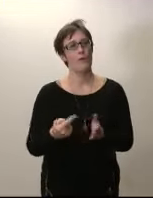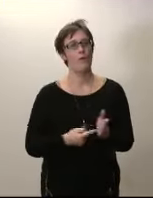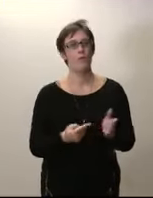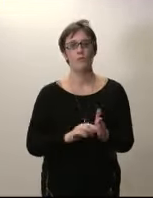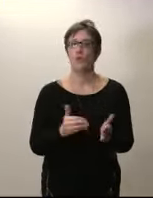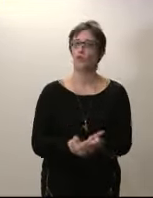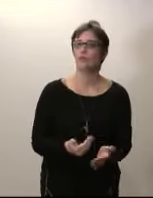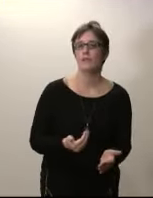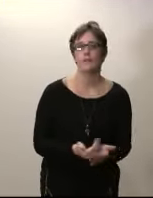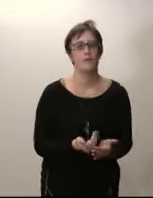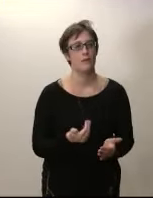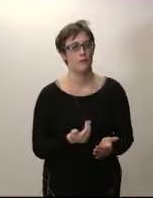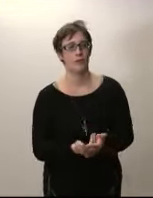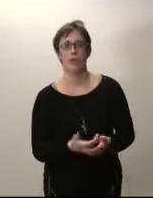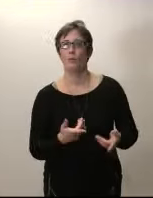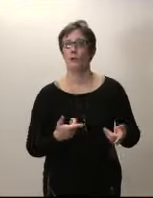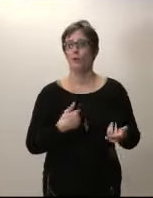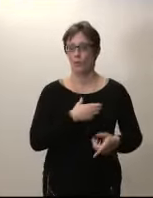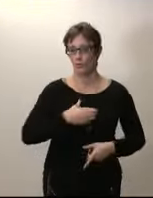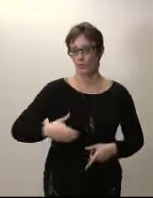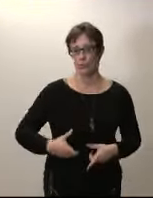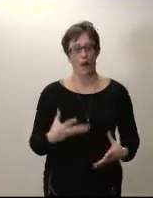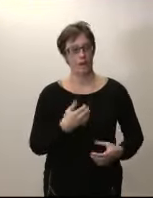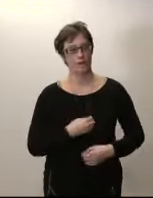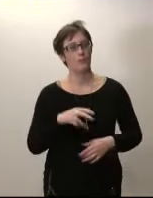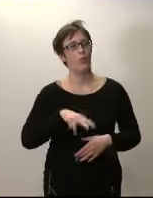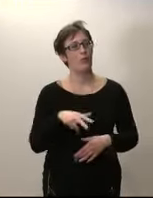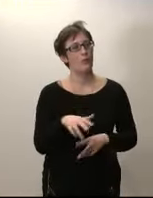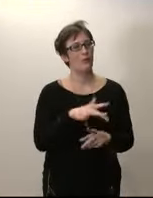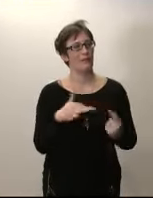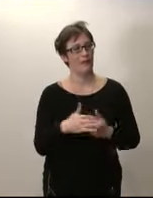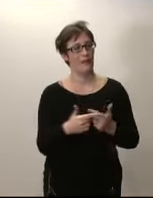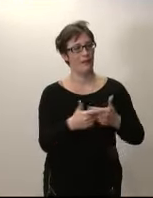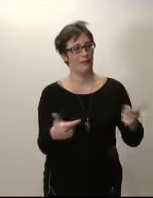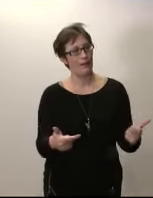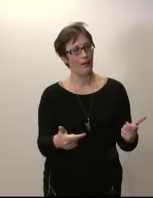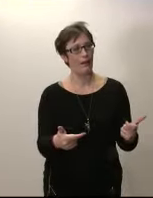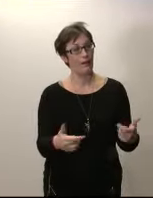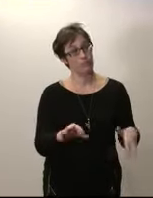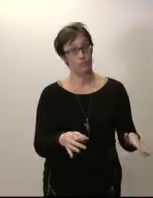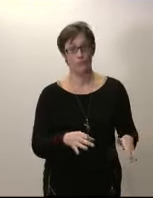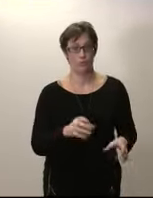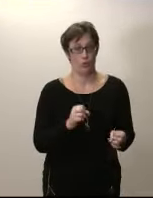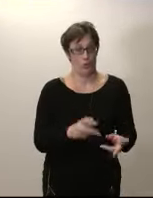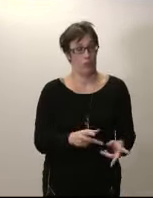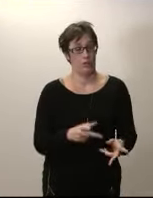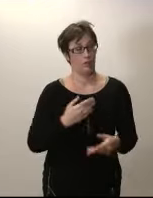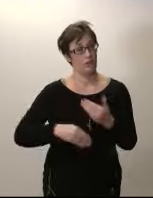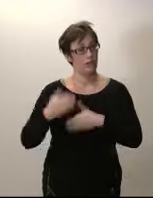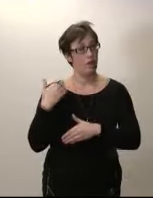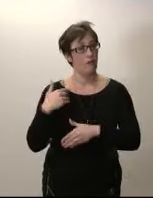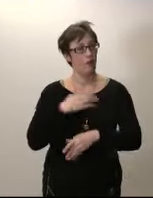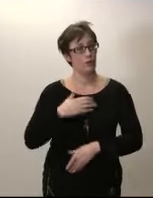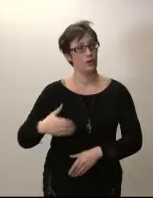de montrer qu'elle n'est pas hostile au logement social. Ben écoutez, c'est très bien, nous en prenons acte. C'est vrai que ça n'était pas le cas de la municipalité de Mange, à l'époque où vous étiez directeur général des